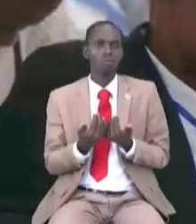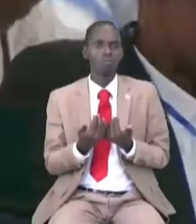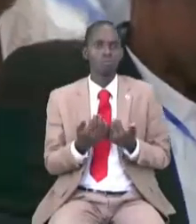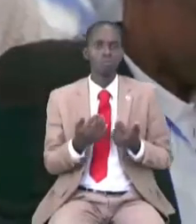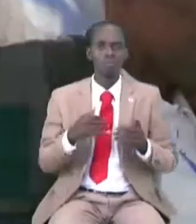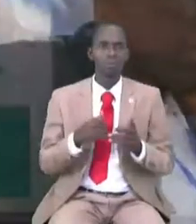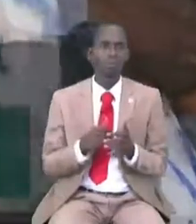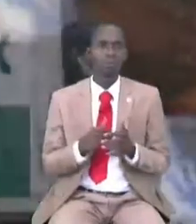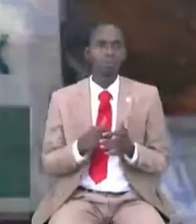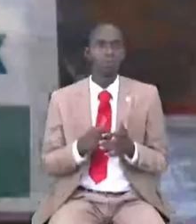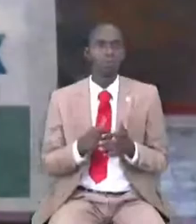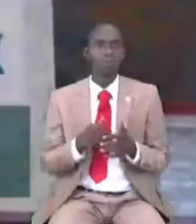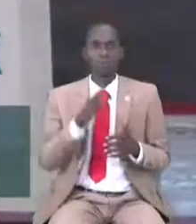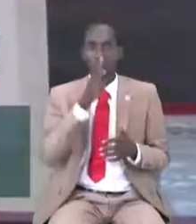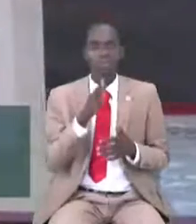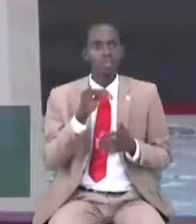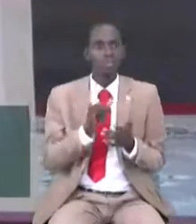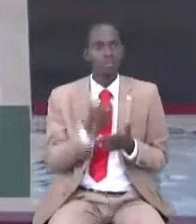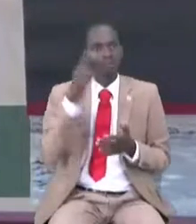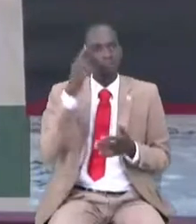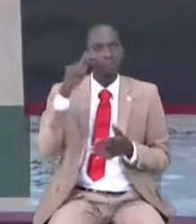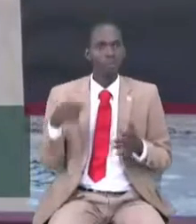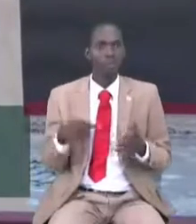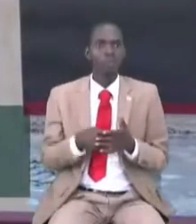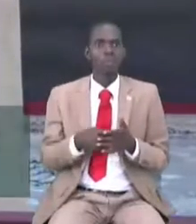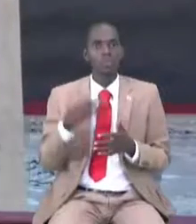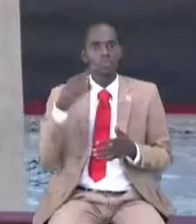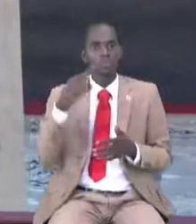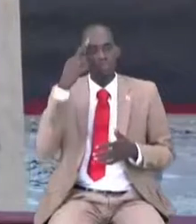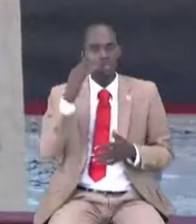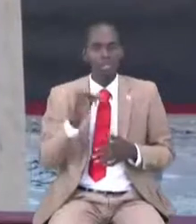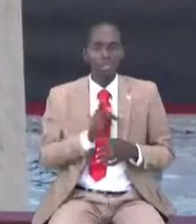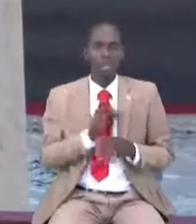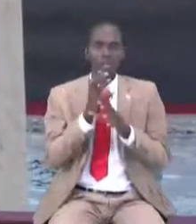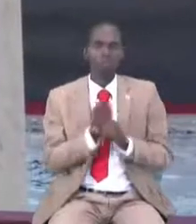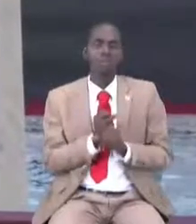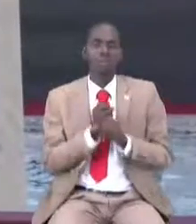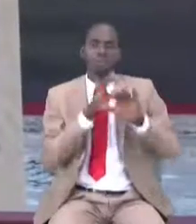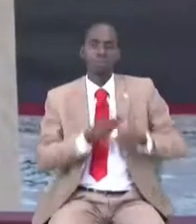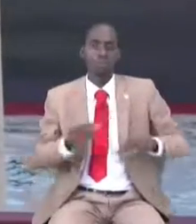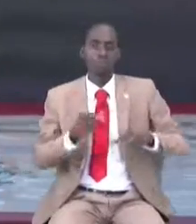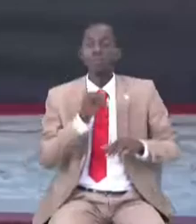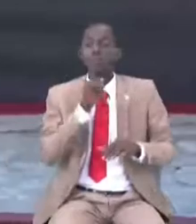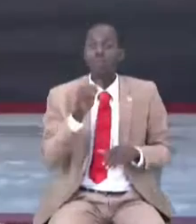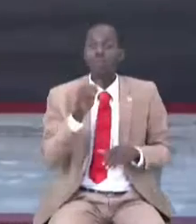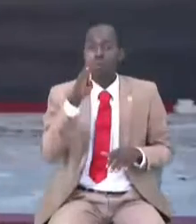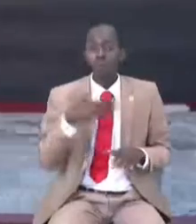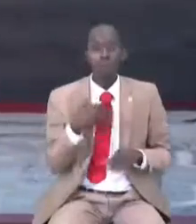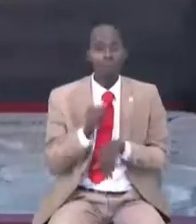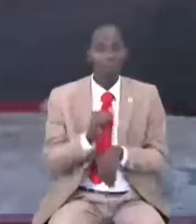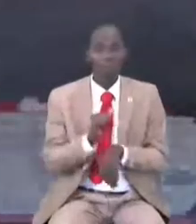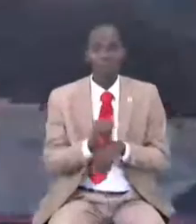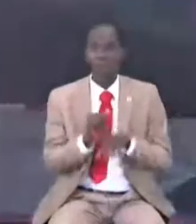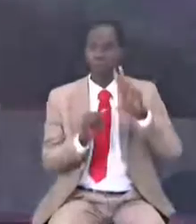Pas mérite, mais j'ai obtenu miséricorde. Si ces gens l'ont obtenu par miséricorde, Ninive